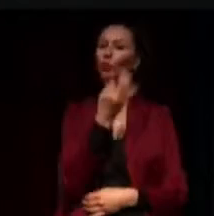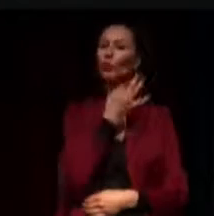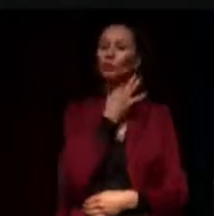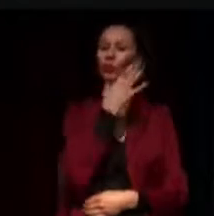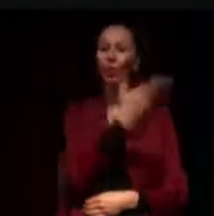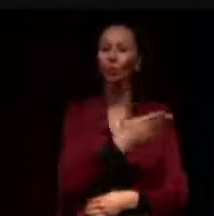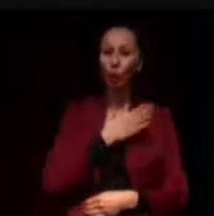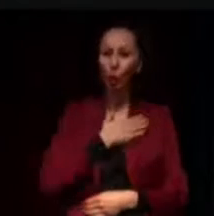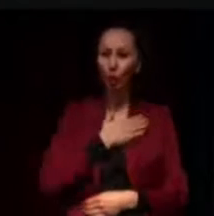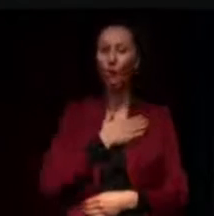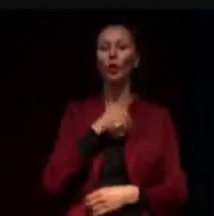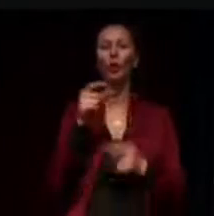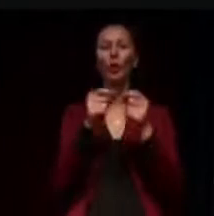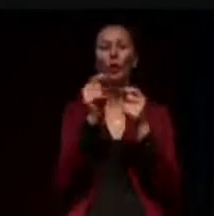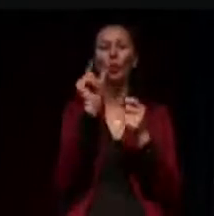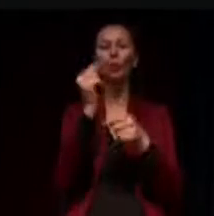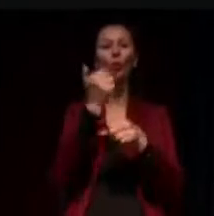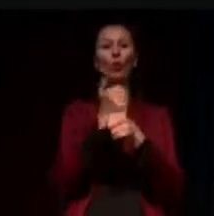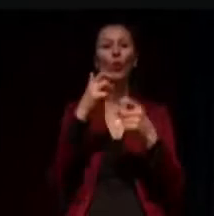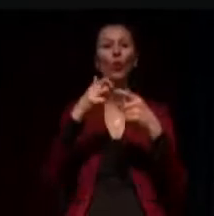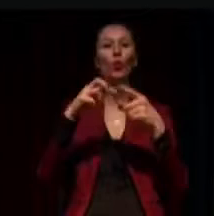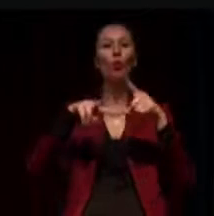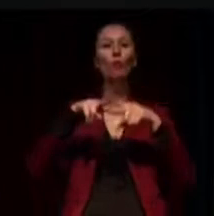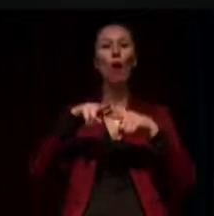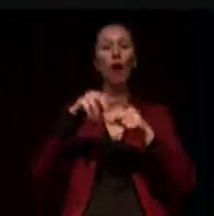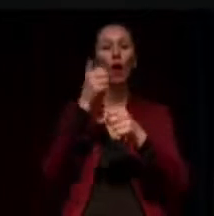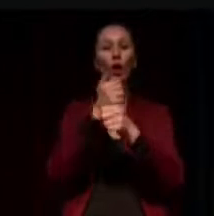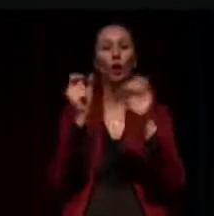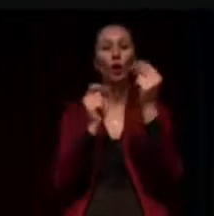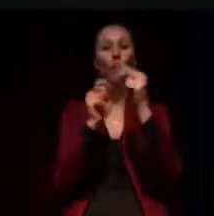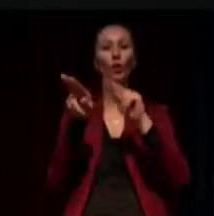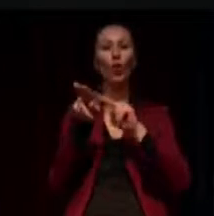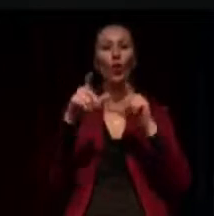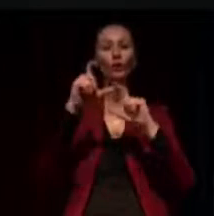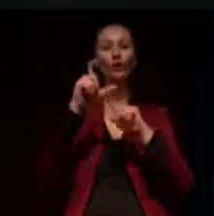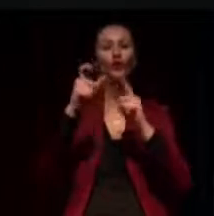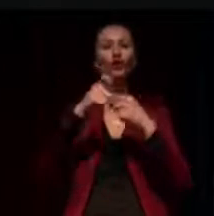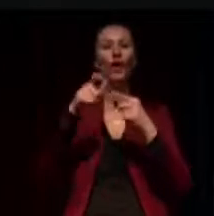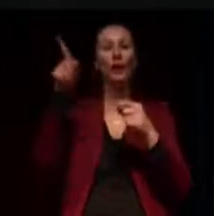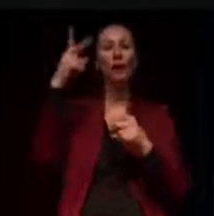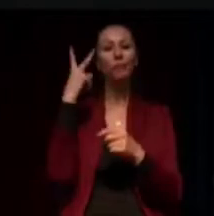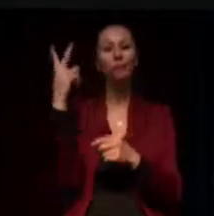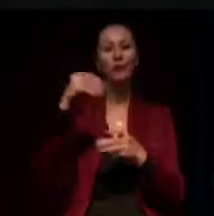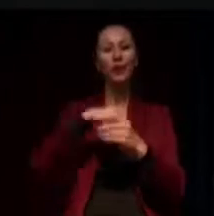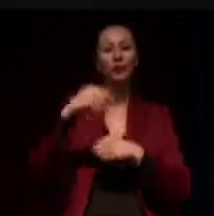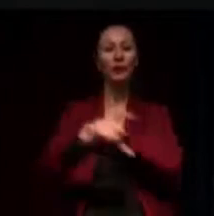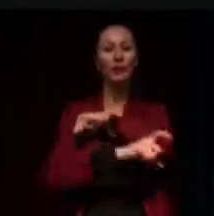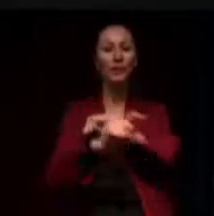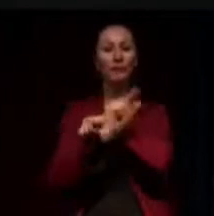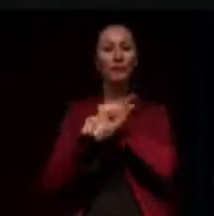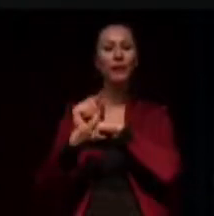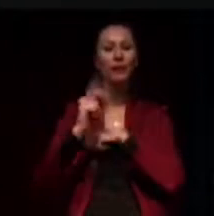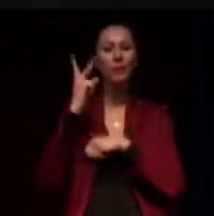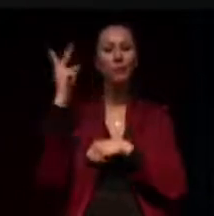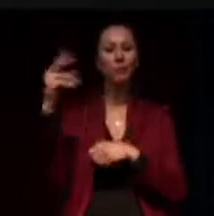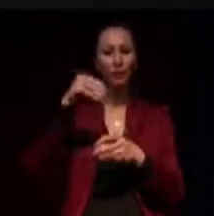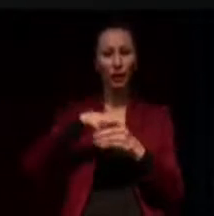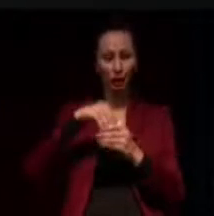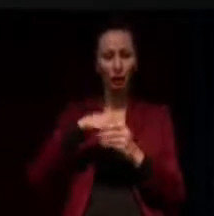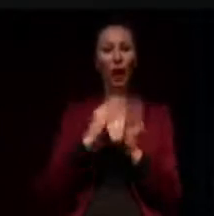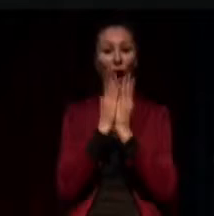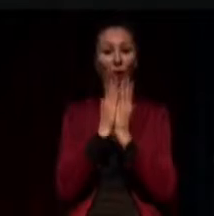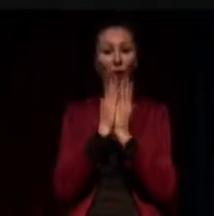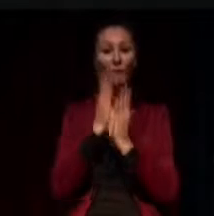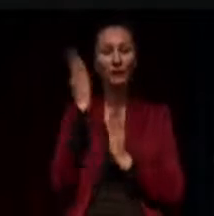ediyorum. Burak Gökçe bir genel sekreterimiz ama aynı zamanda bir akademisyen kimliği de var. Doktor Burak Gökçe. Tuğla gibi